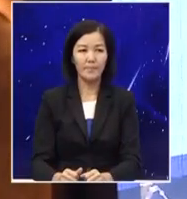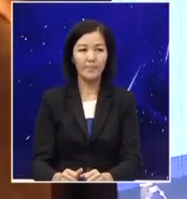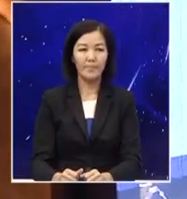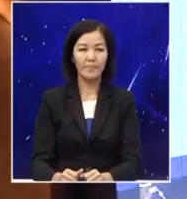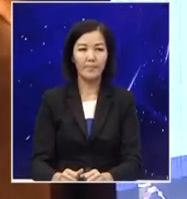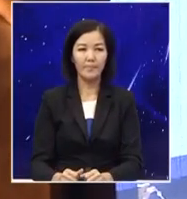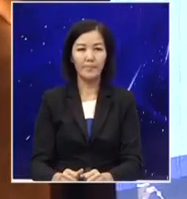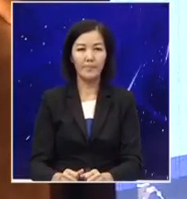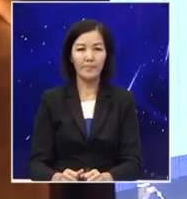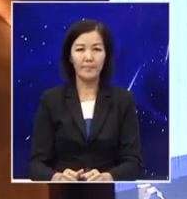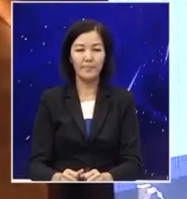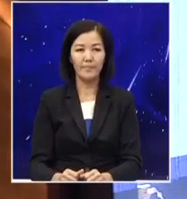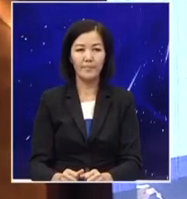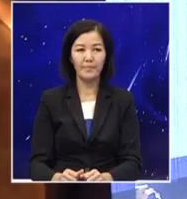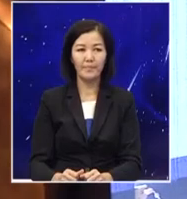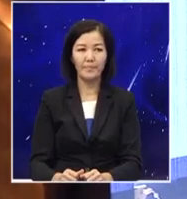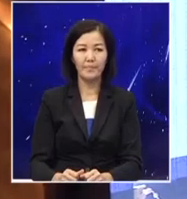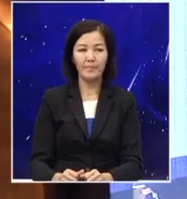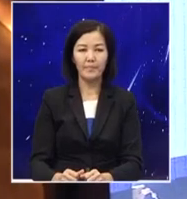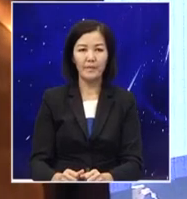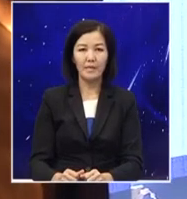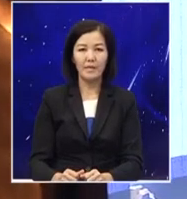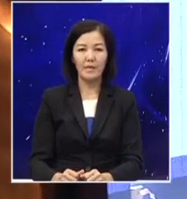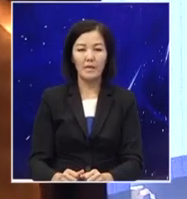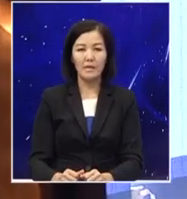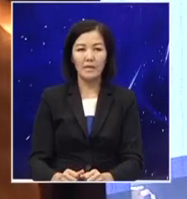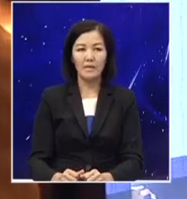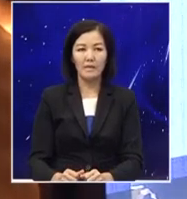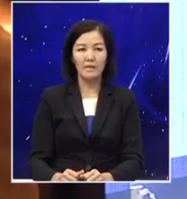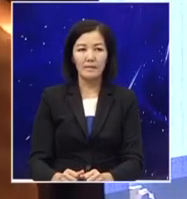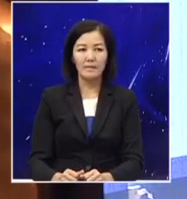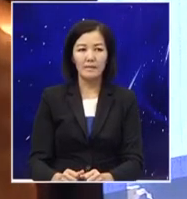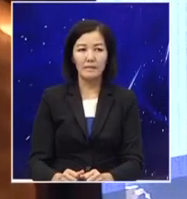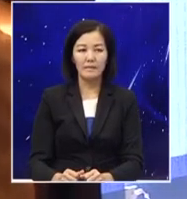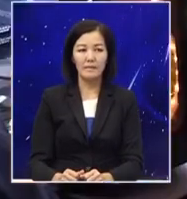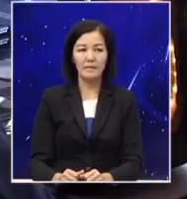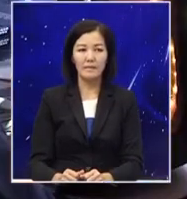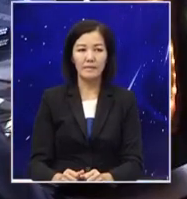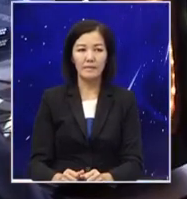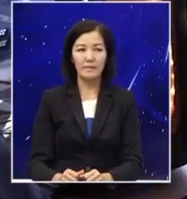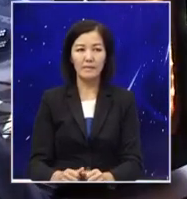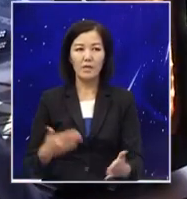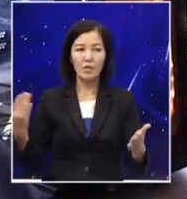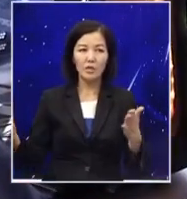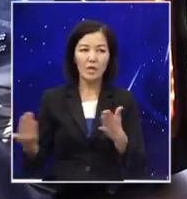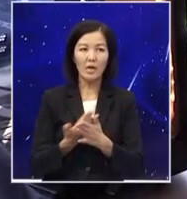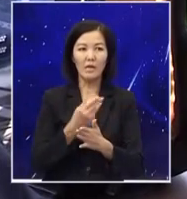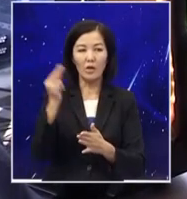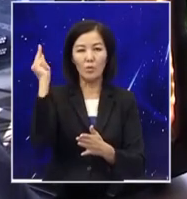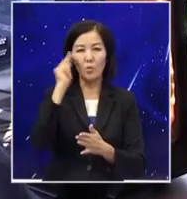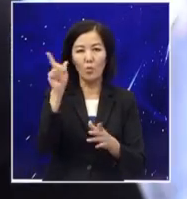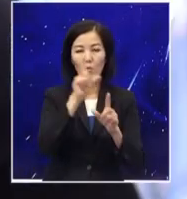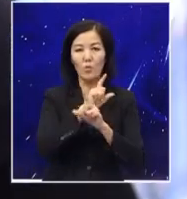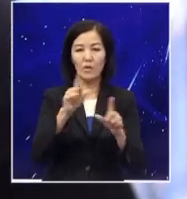Привет, я Мау. Я не могу соединиться с сетью. Предупреждение. Жаңарып жаңғырған оқу орнының